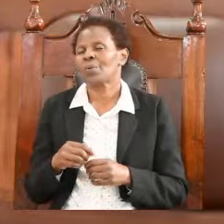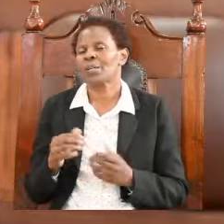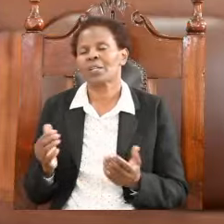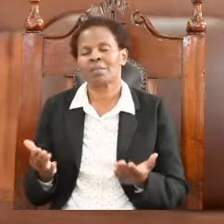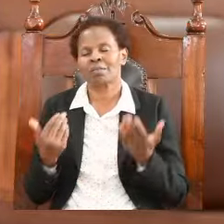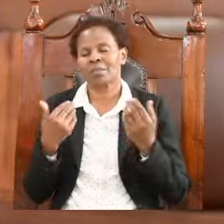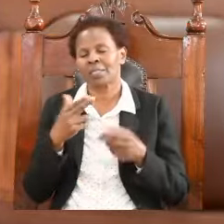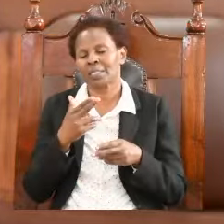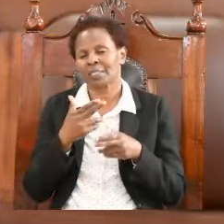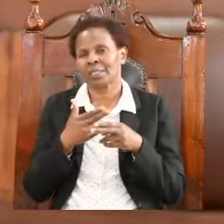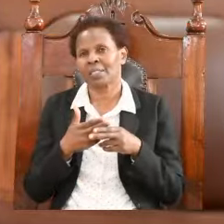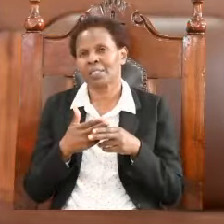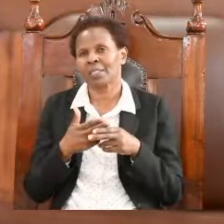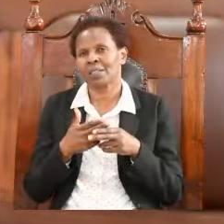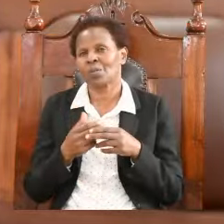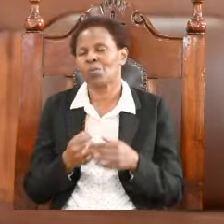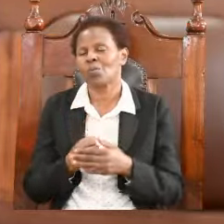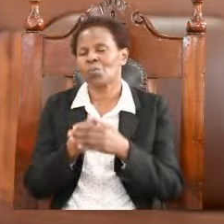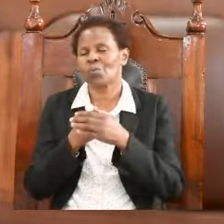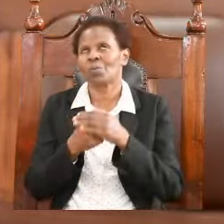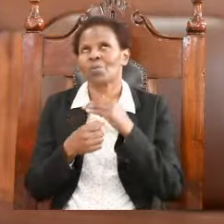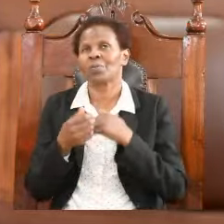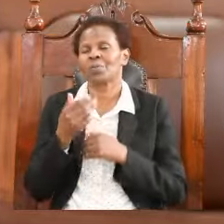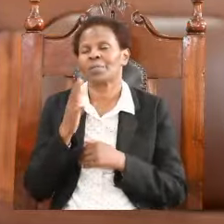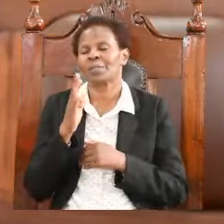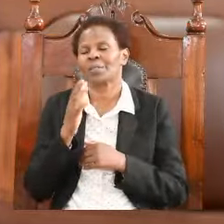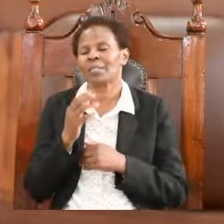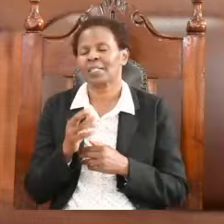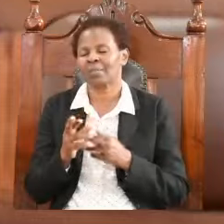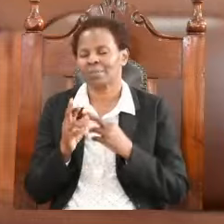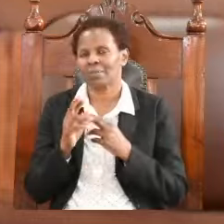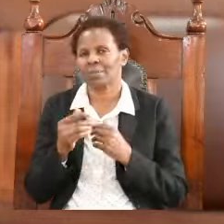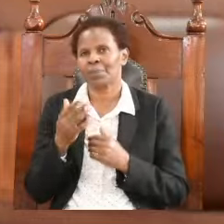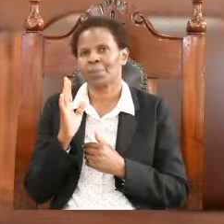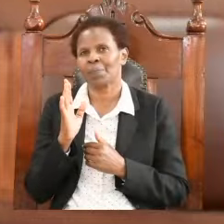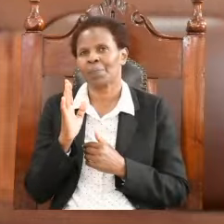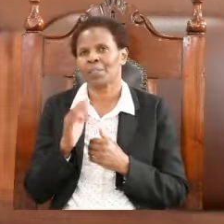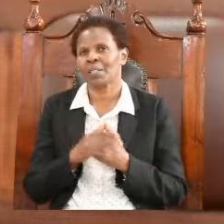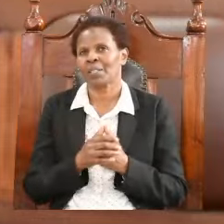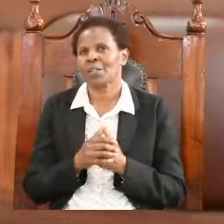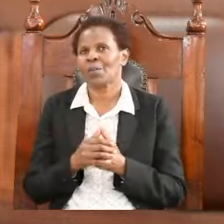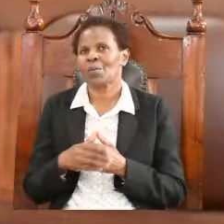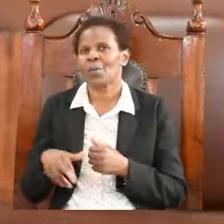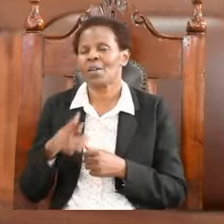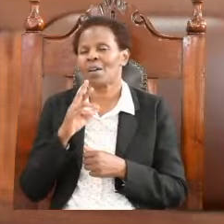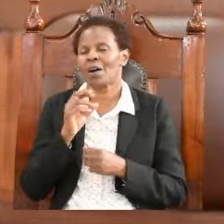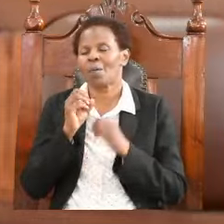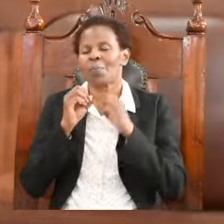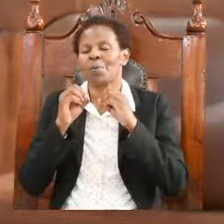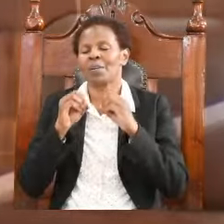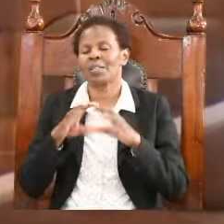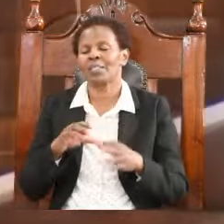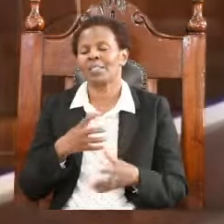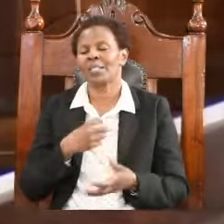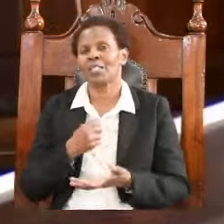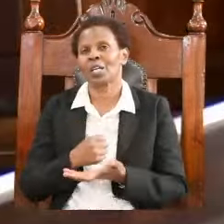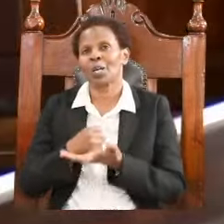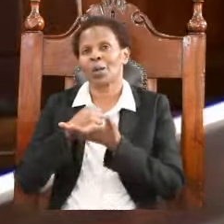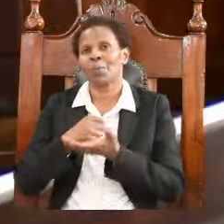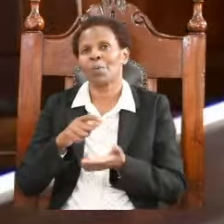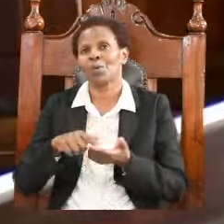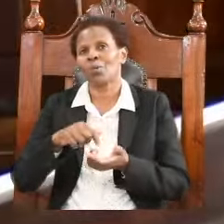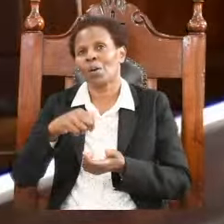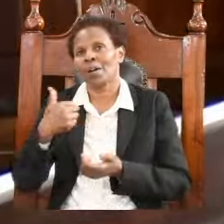tukabararia ritwa riake tukamugocithia tukamutiithia na tugatuika akirathimo na uteithio kuria andu aria